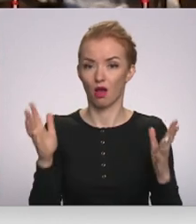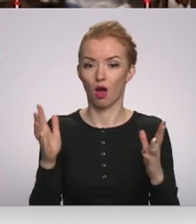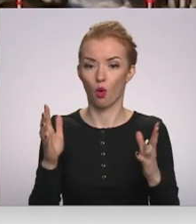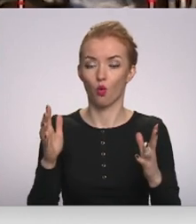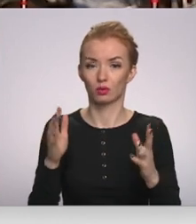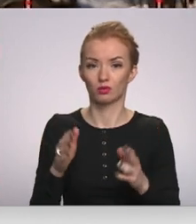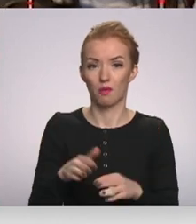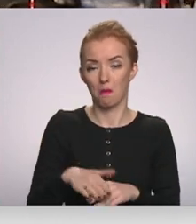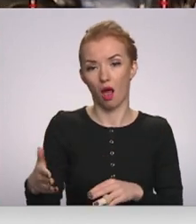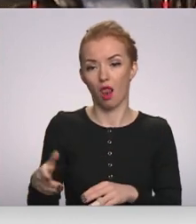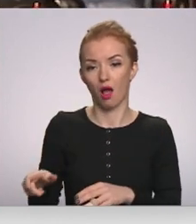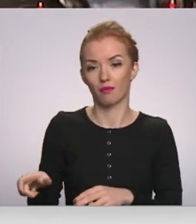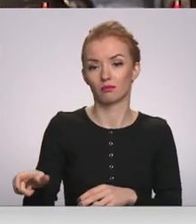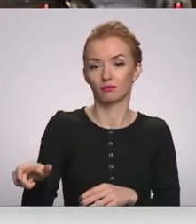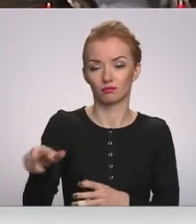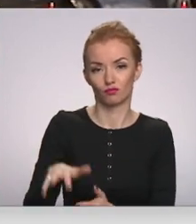krājies viņš gar malām ceļa.